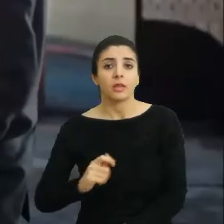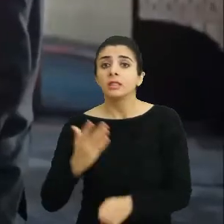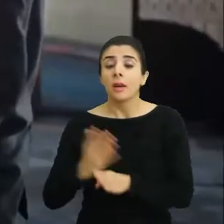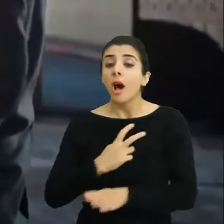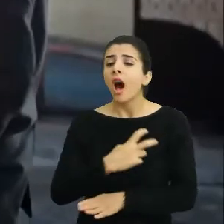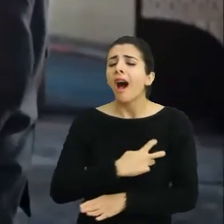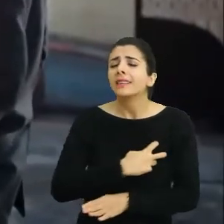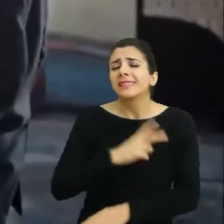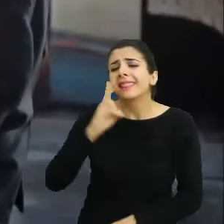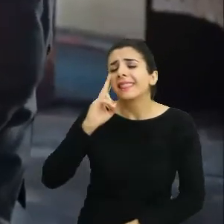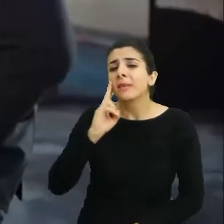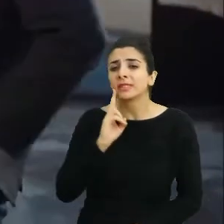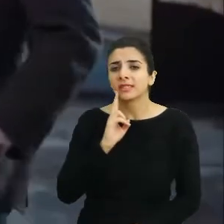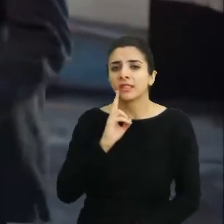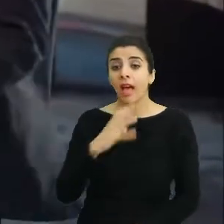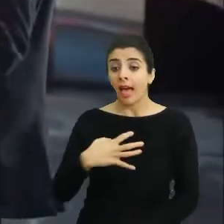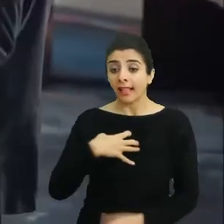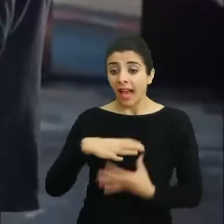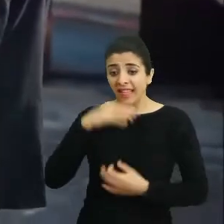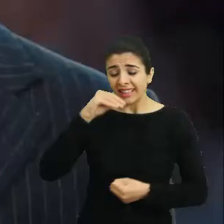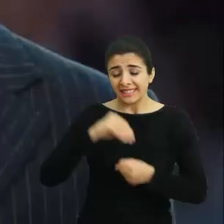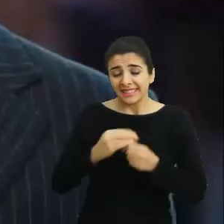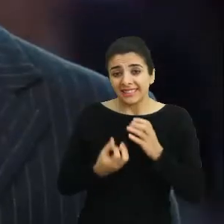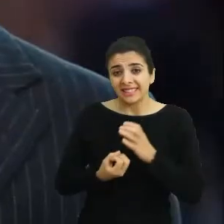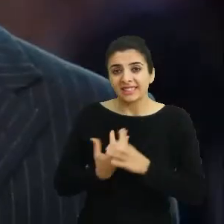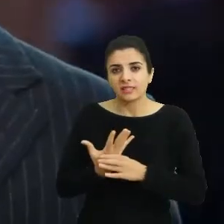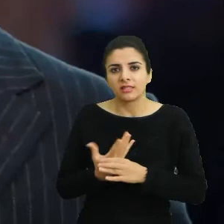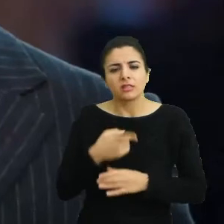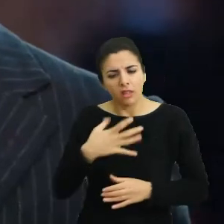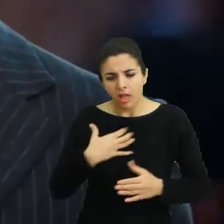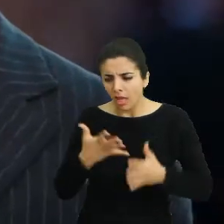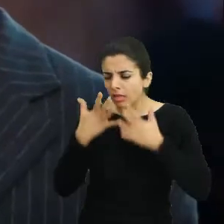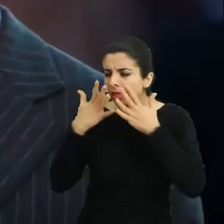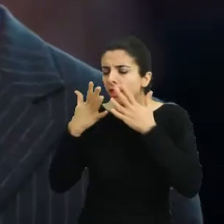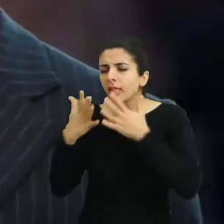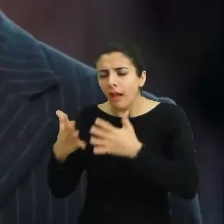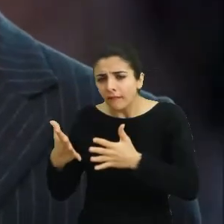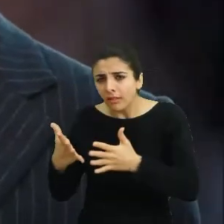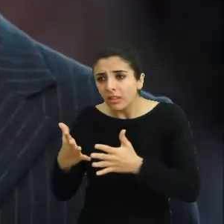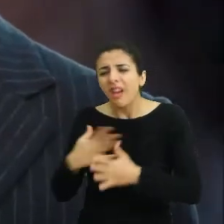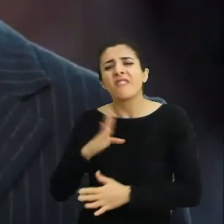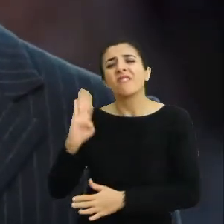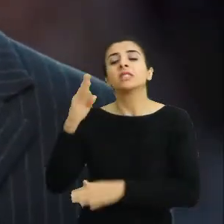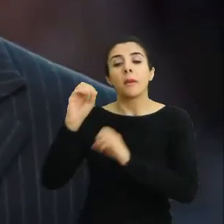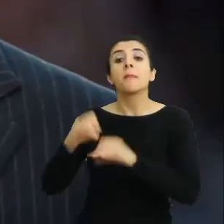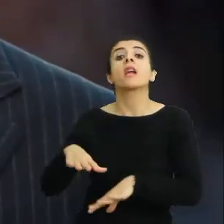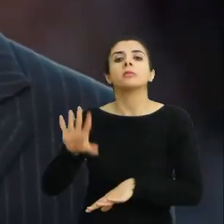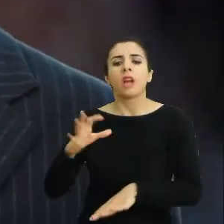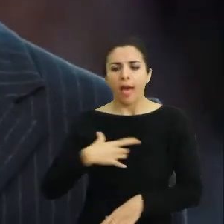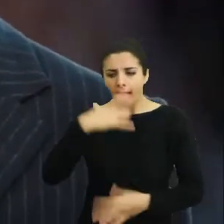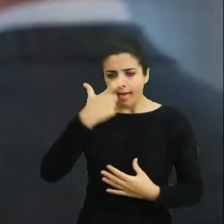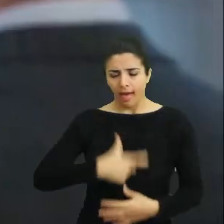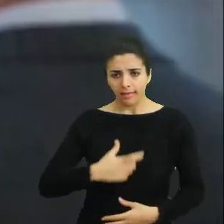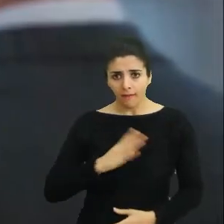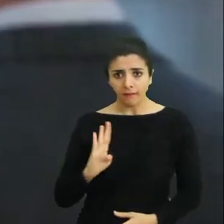Çünkü aşk terk ediştir. Kendinden geçiştir. Sen nefretinden vazgeçemezsen kendinden nasıl